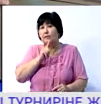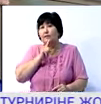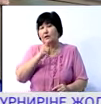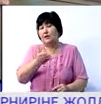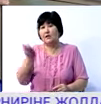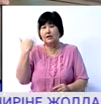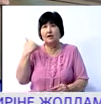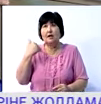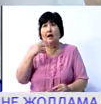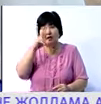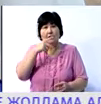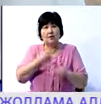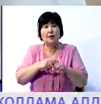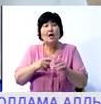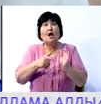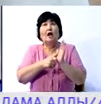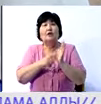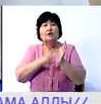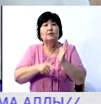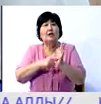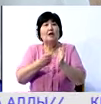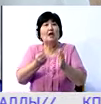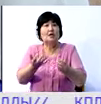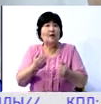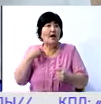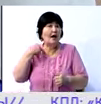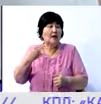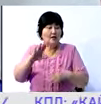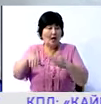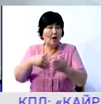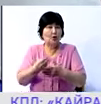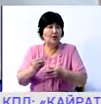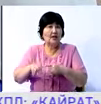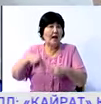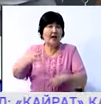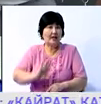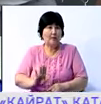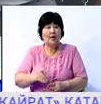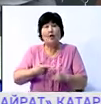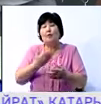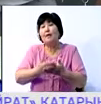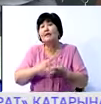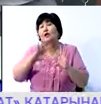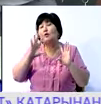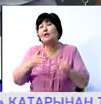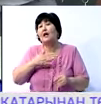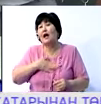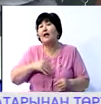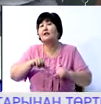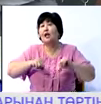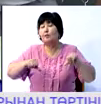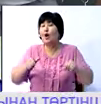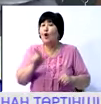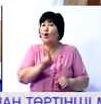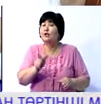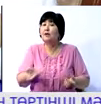кәсіпкерден 66.607 теңге көлемінде сатылған, бірақ қарызын әлі күнге дейін қайтармапты. Мәселенің мән-жайына қаныққан билер қос